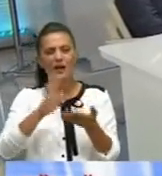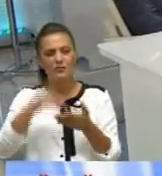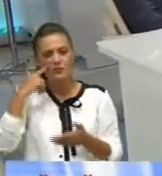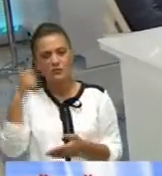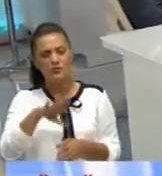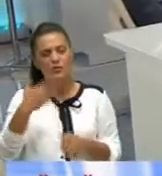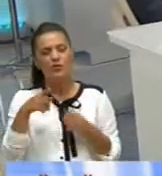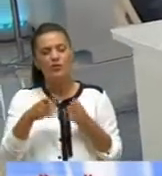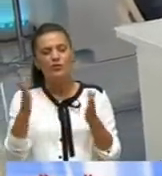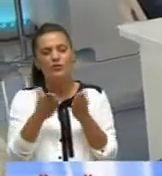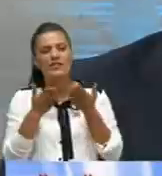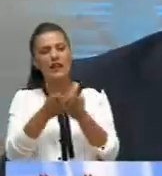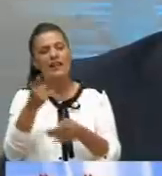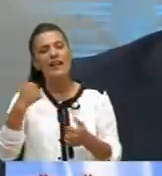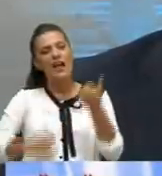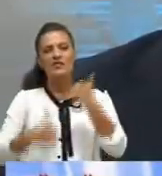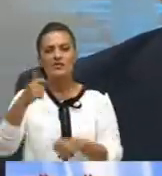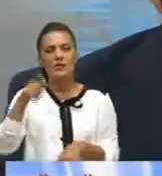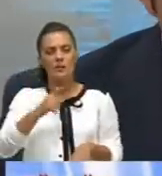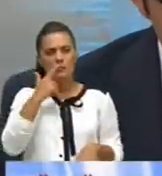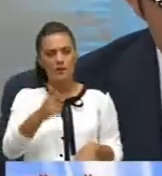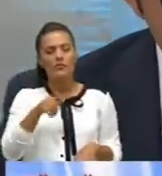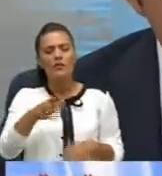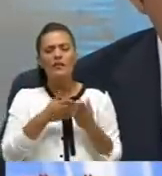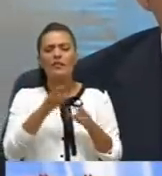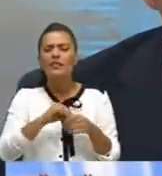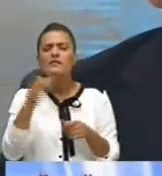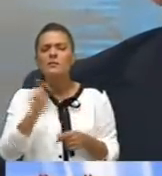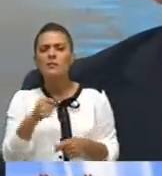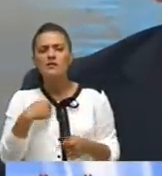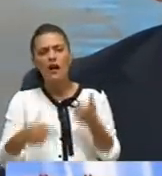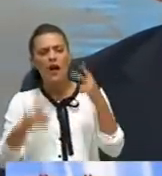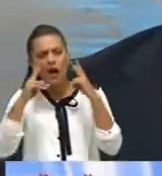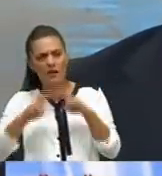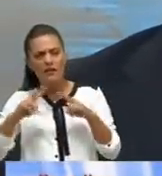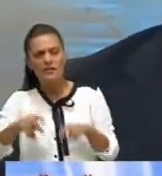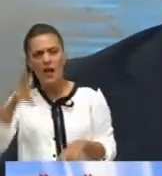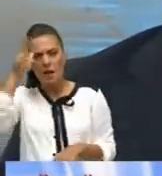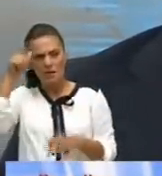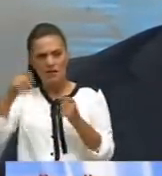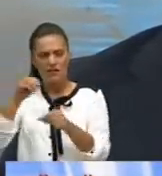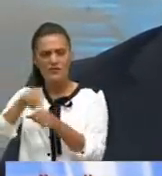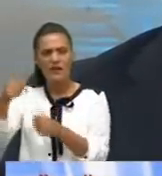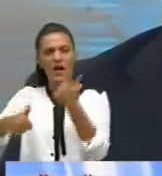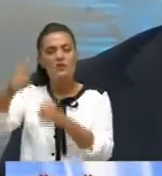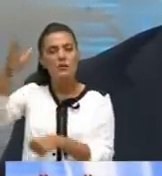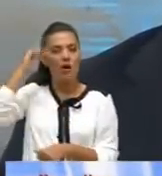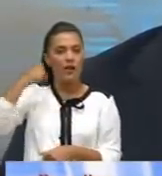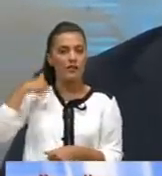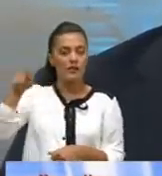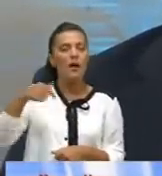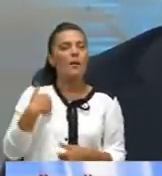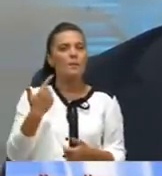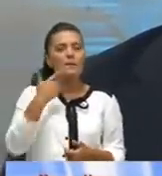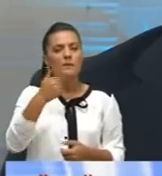Sonra bu küçük teknelerin yarışını düzenleyelim. Hı-hı. Sonra bu tekneyi nasıl yaparız diye araştırırken Amerika'daki yarışmayı öğrendik. Ve evet,